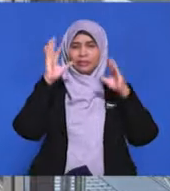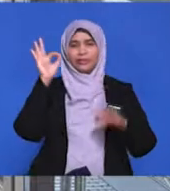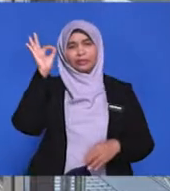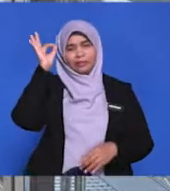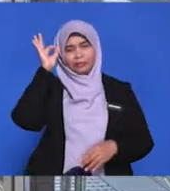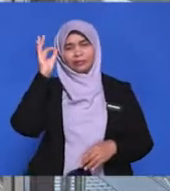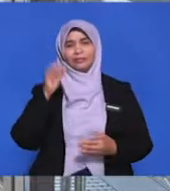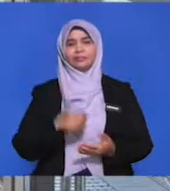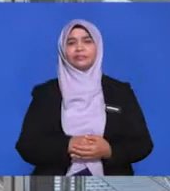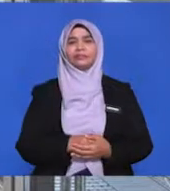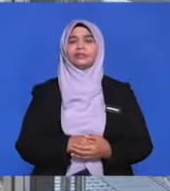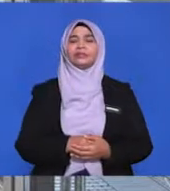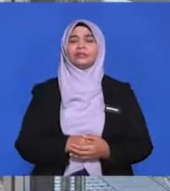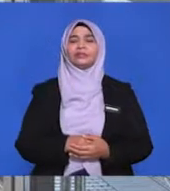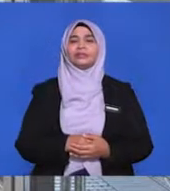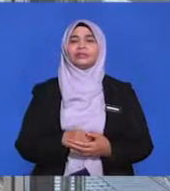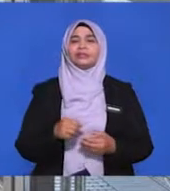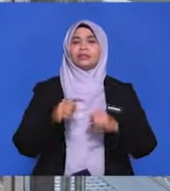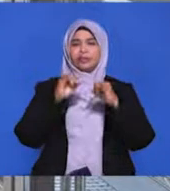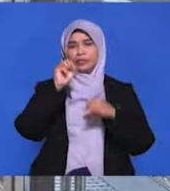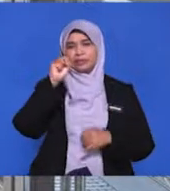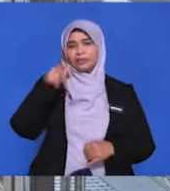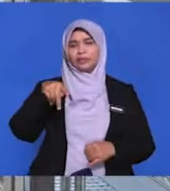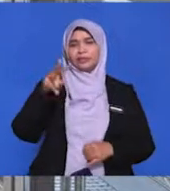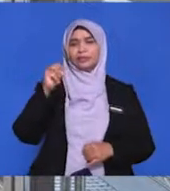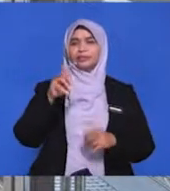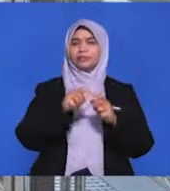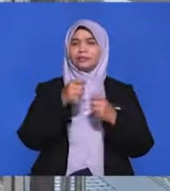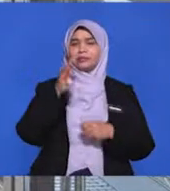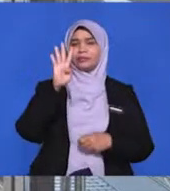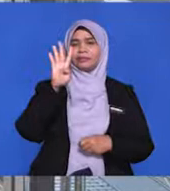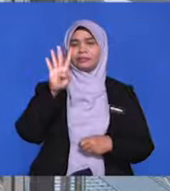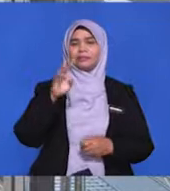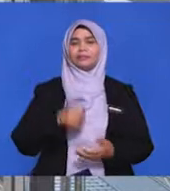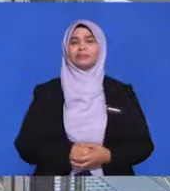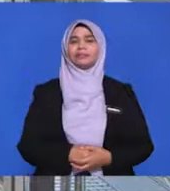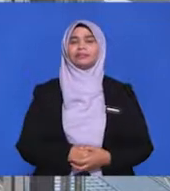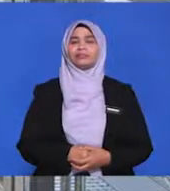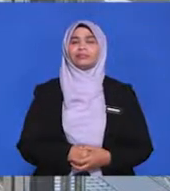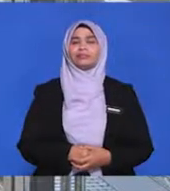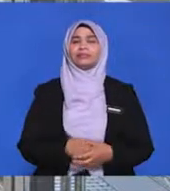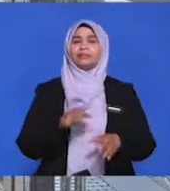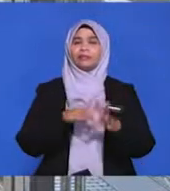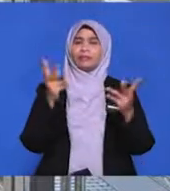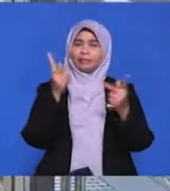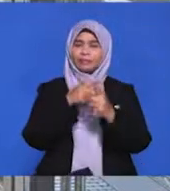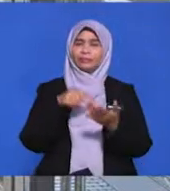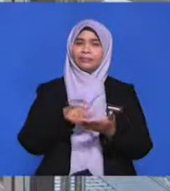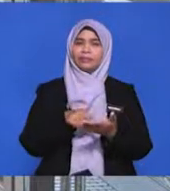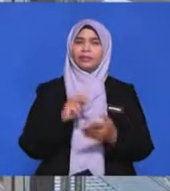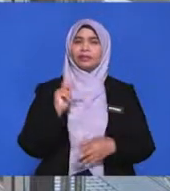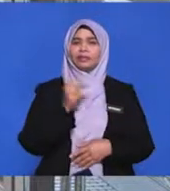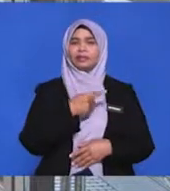episode penggambaran fisik CD pelajaran Malaysia tingkatan 4 pada episode kali ini